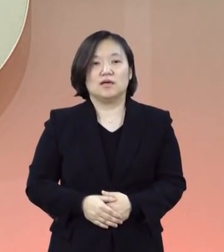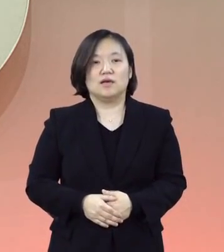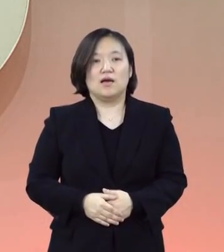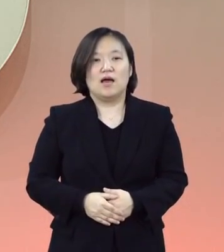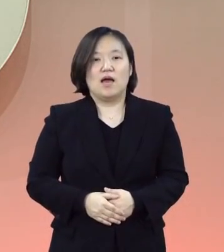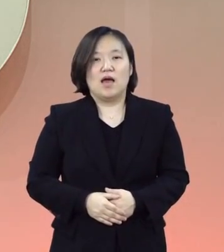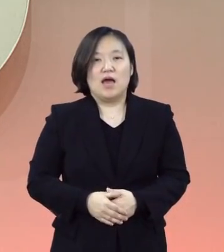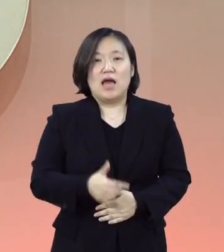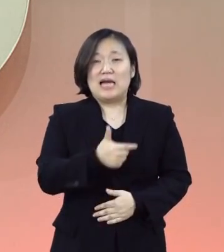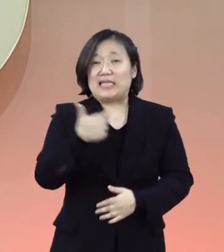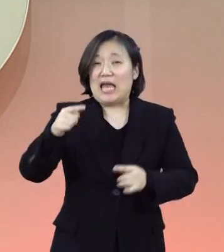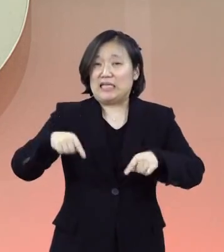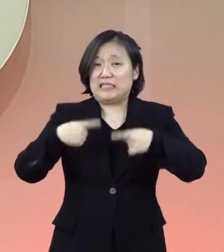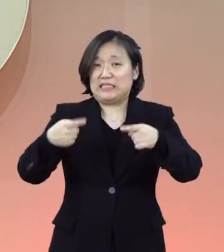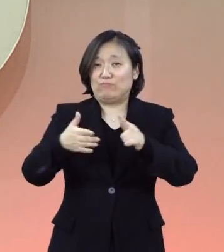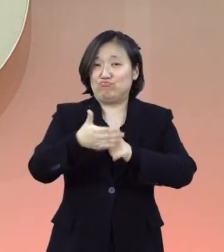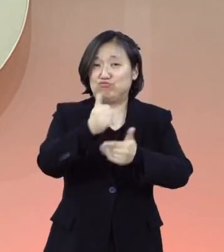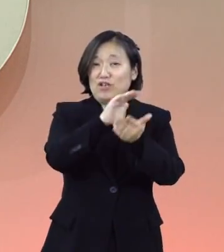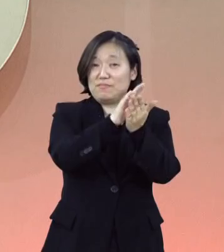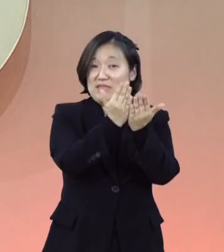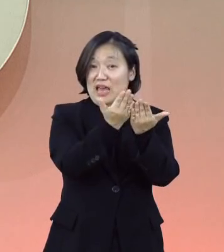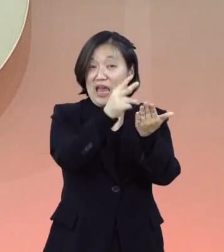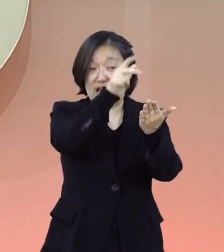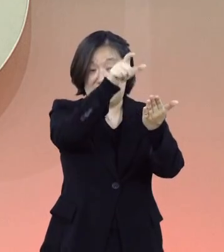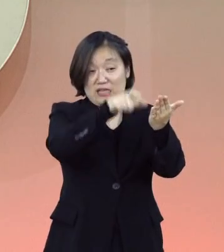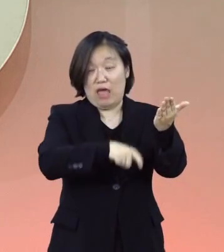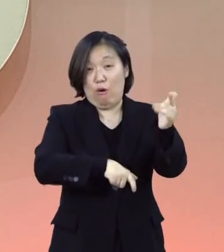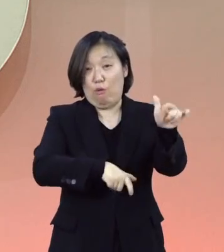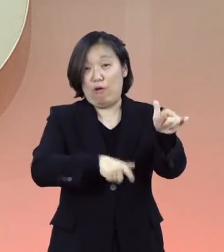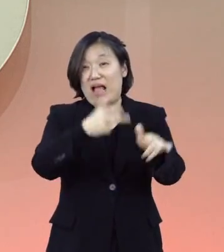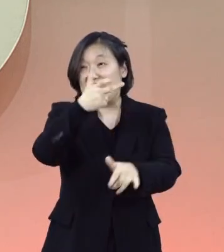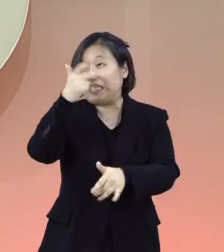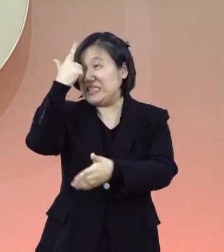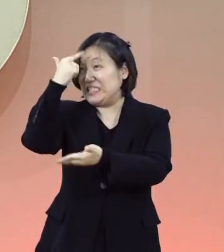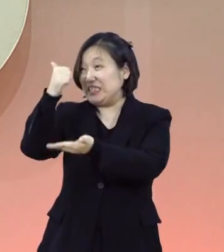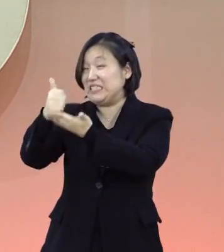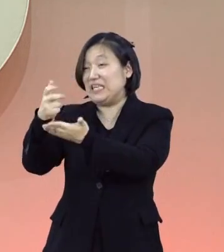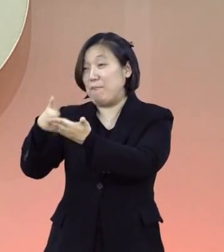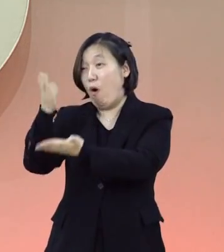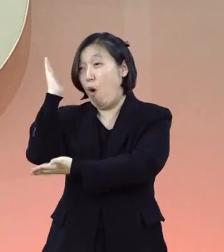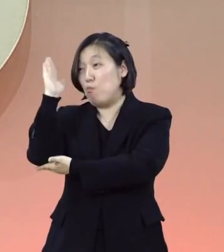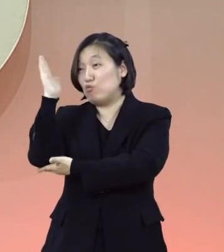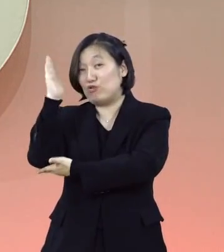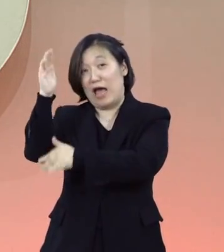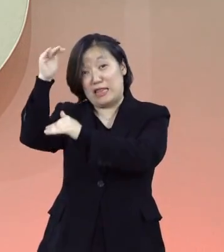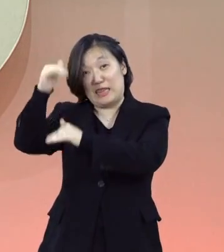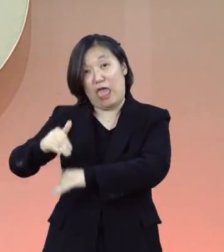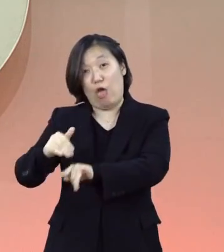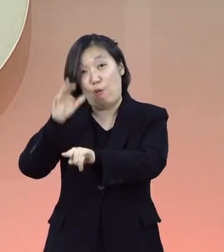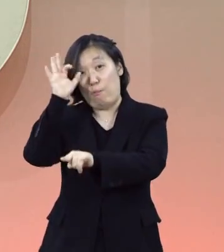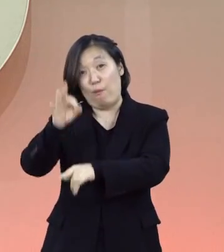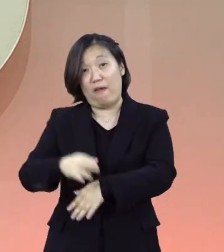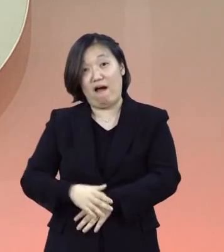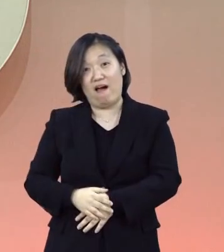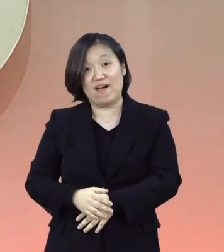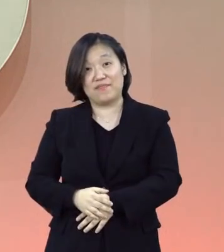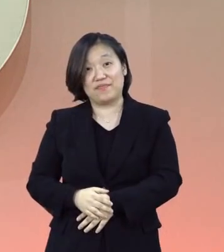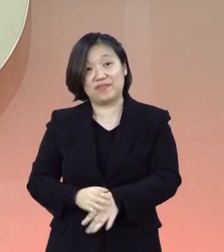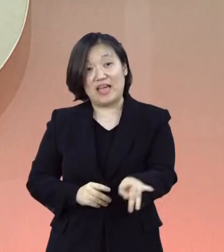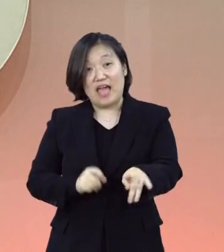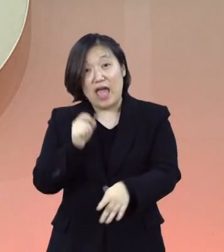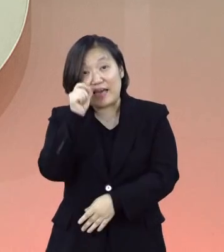수많은 대승경전가, 수많은 큰 스님 법문에 이와 같은 보리심을